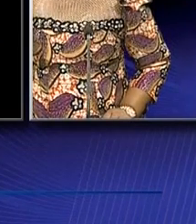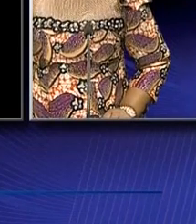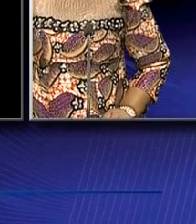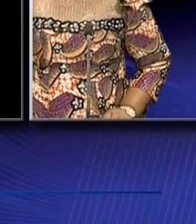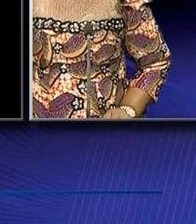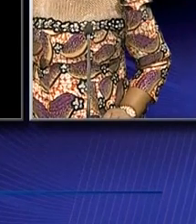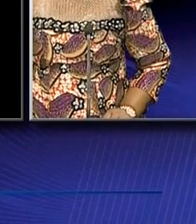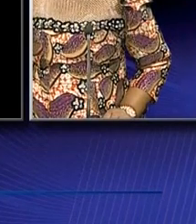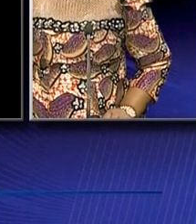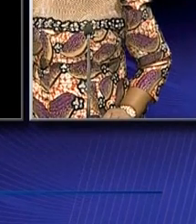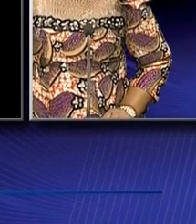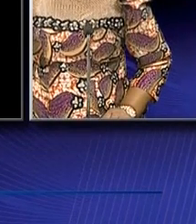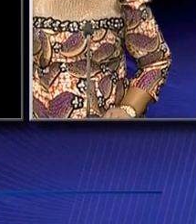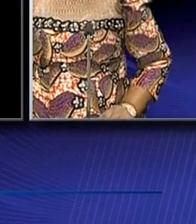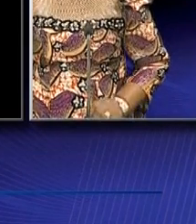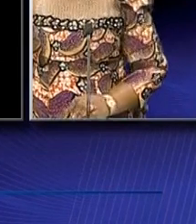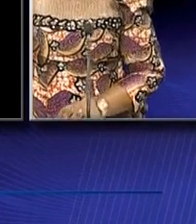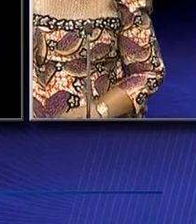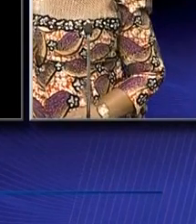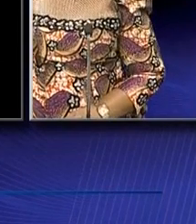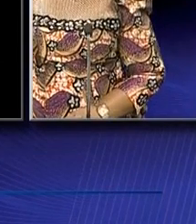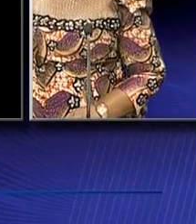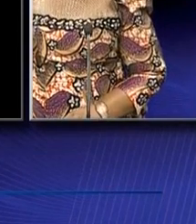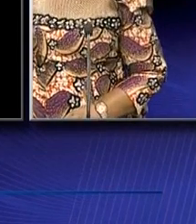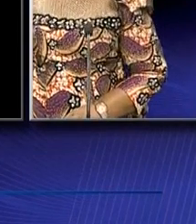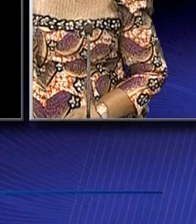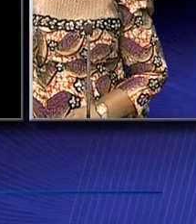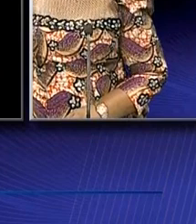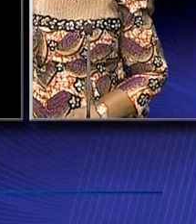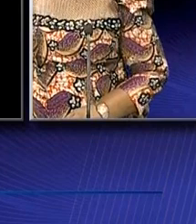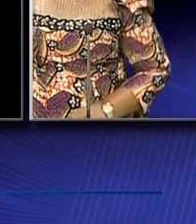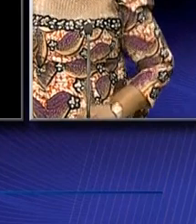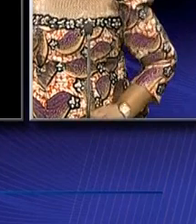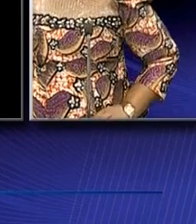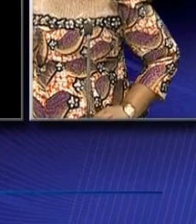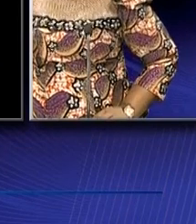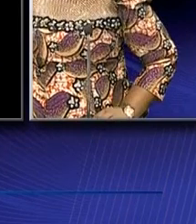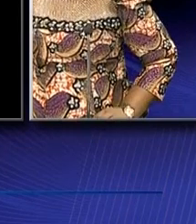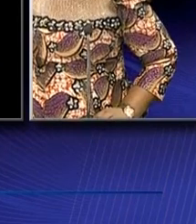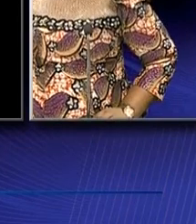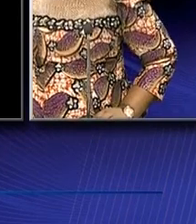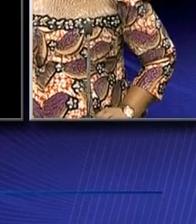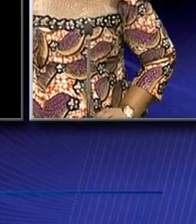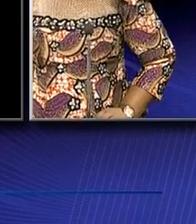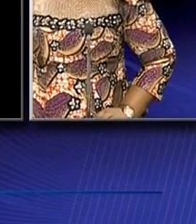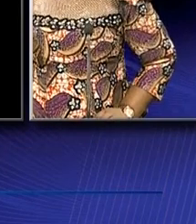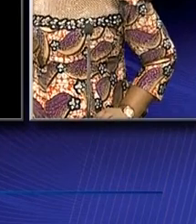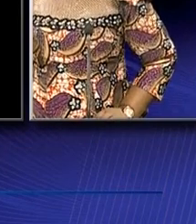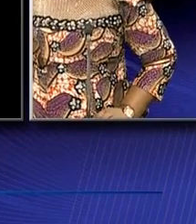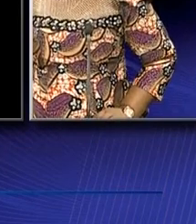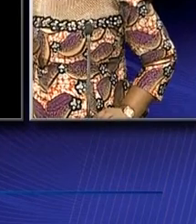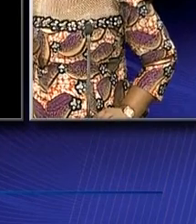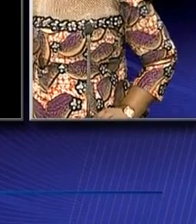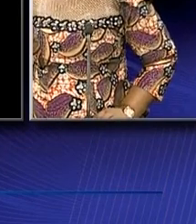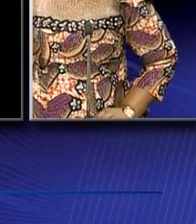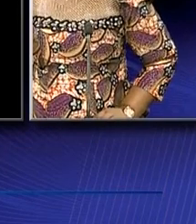dans le Grand Équateur bouge les lignes. À Mbandaka, les coups des pioches pour une voirie viable sont donnés et les engins